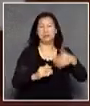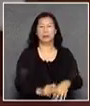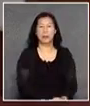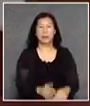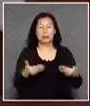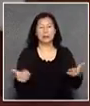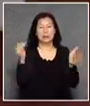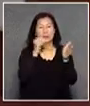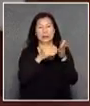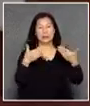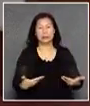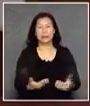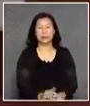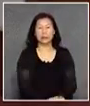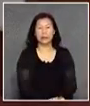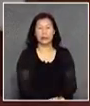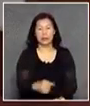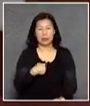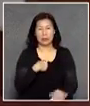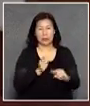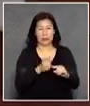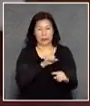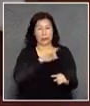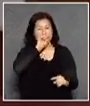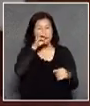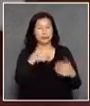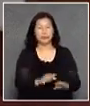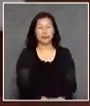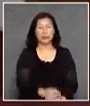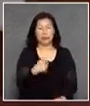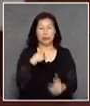呢個地步，主席，我必須要講嘅就係，我係繼